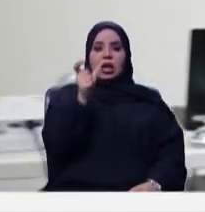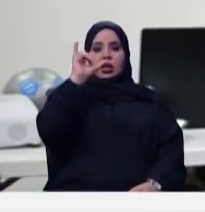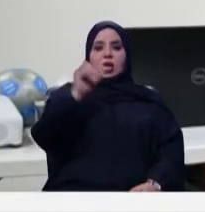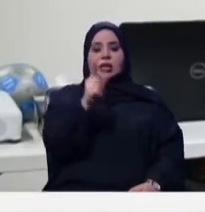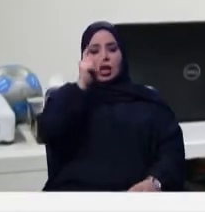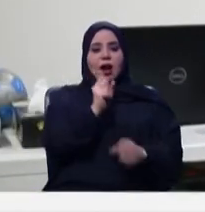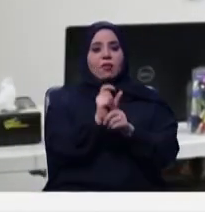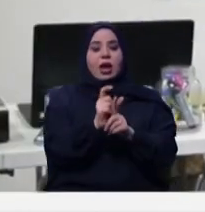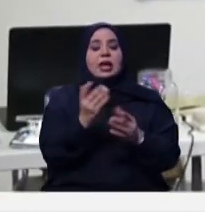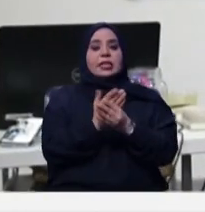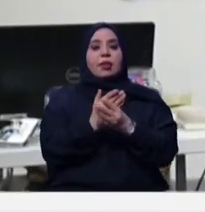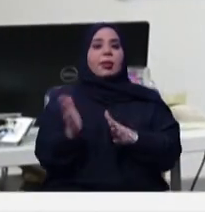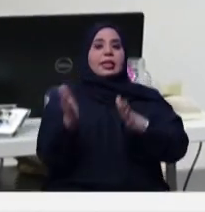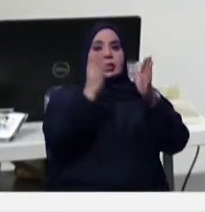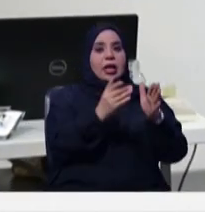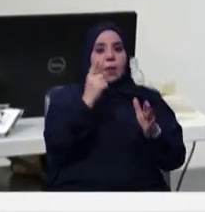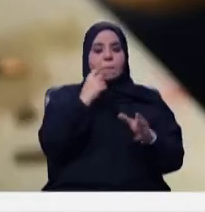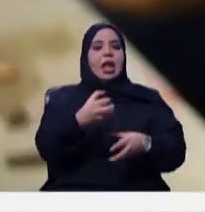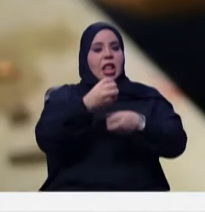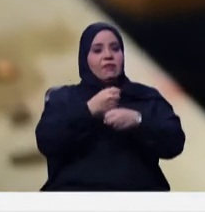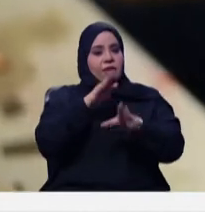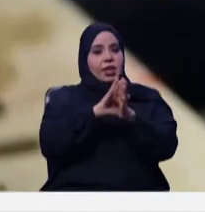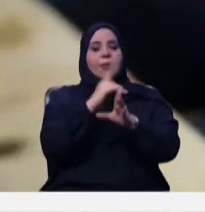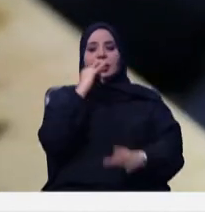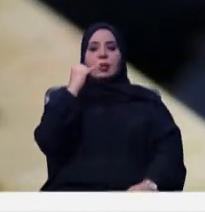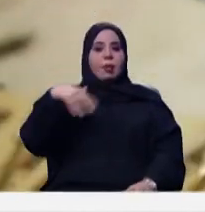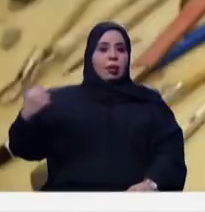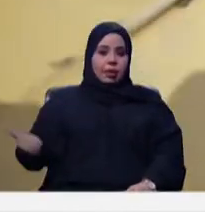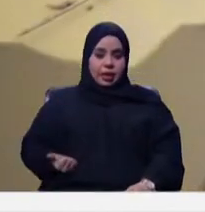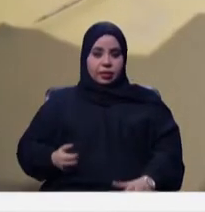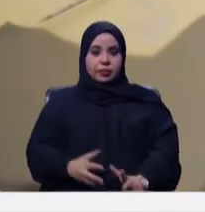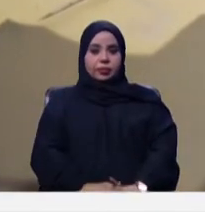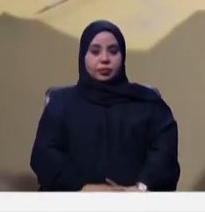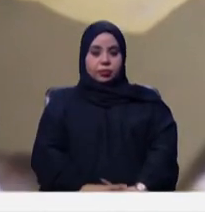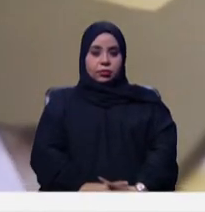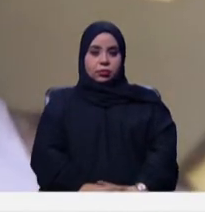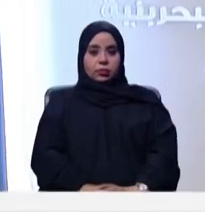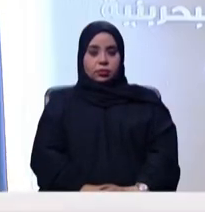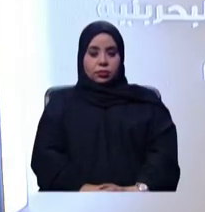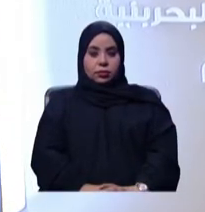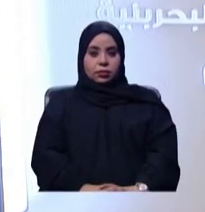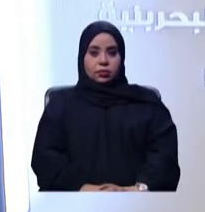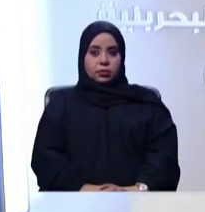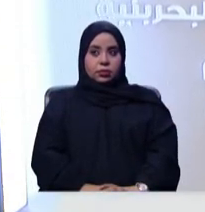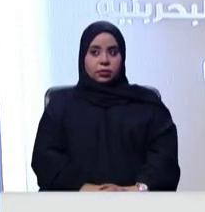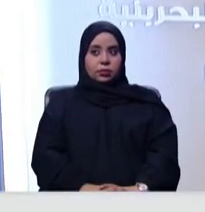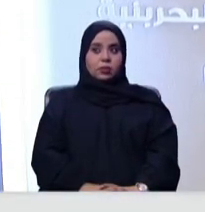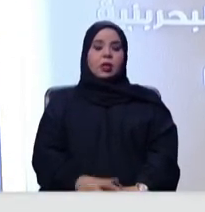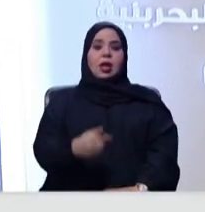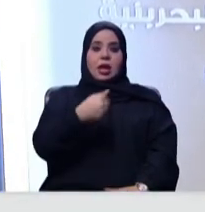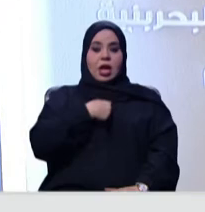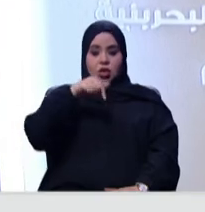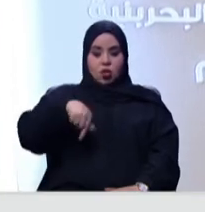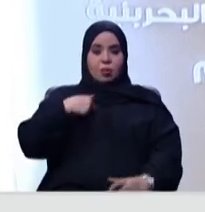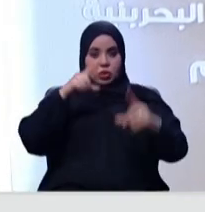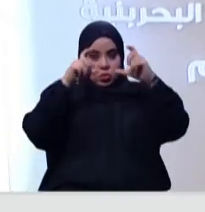آل خليفة في احتضان الشباب البحريني. نحرص أن احنا نظهر بصورة مغايرة،